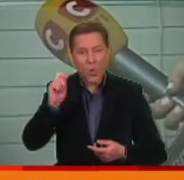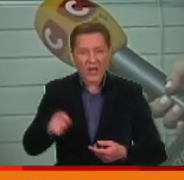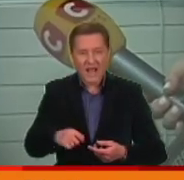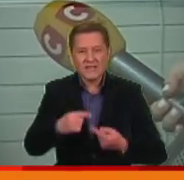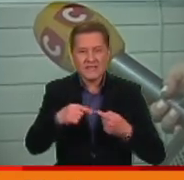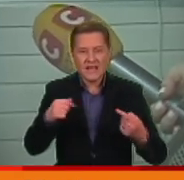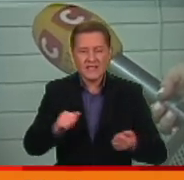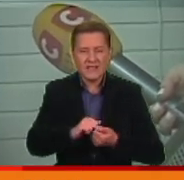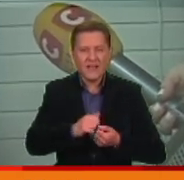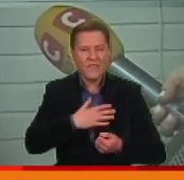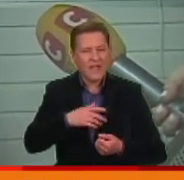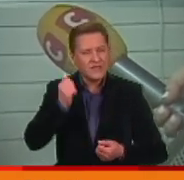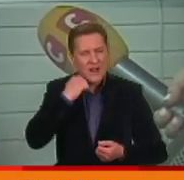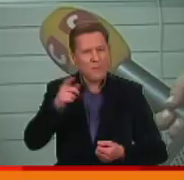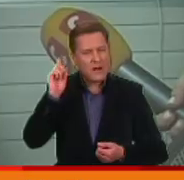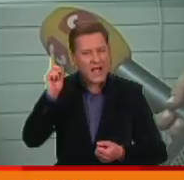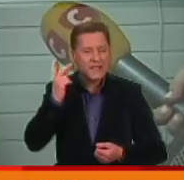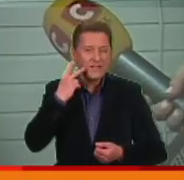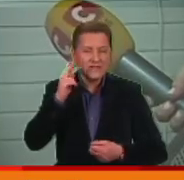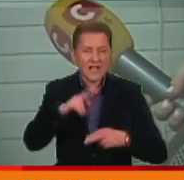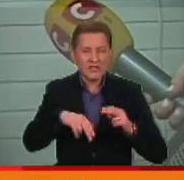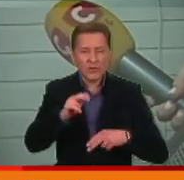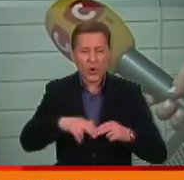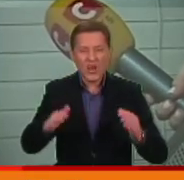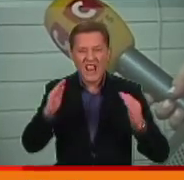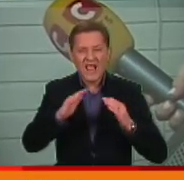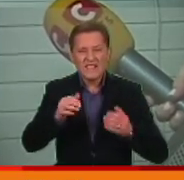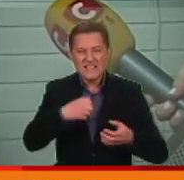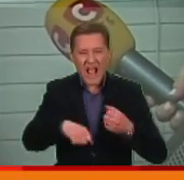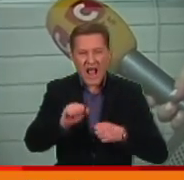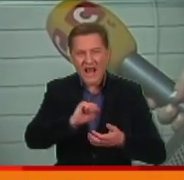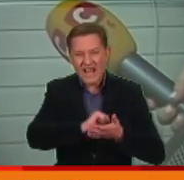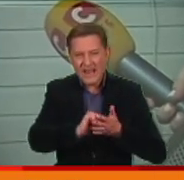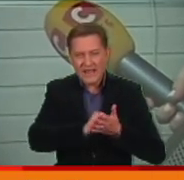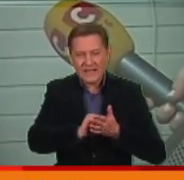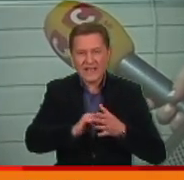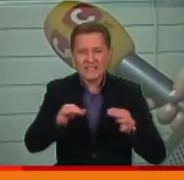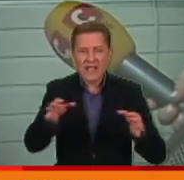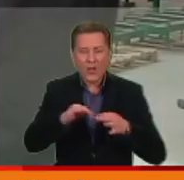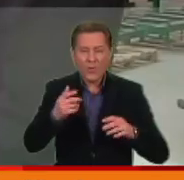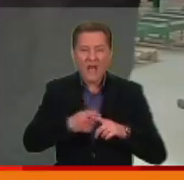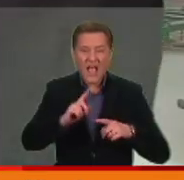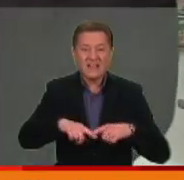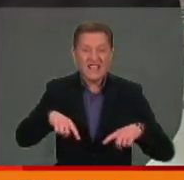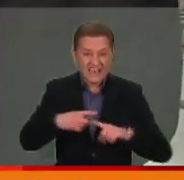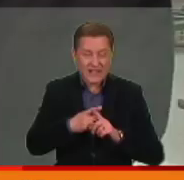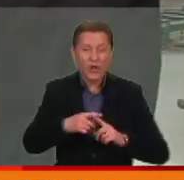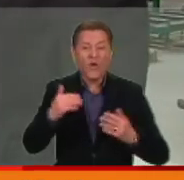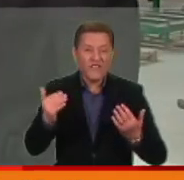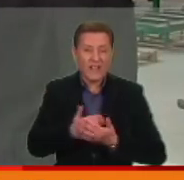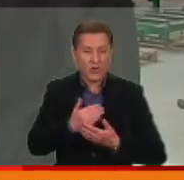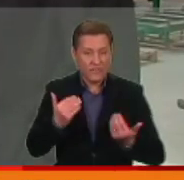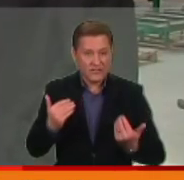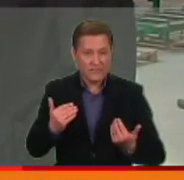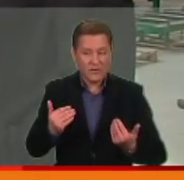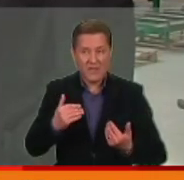Наші прадіди, дідусі, бабусі завжди строїли з глини, соломи. Це, в принципі, та ж технологія, тільки на новий лад. Ось тут ми виробляємо